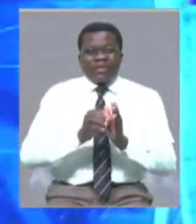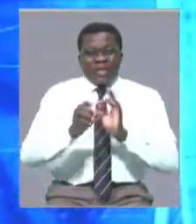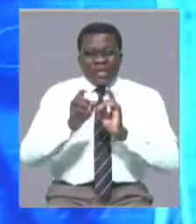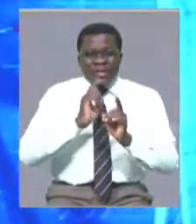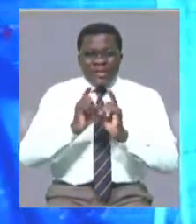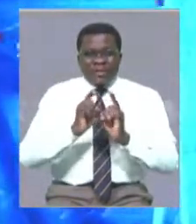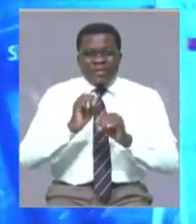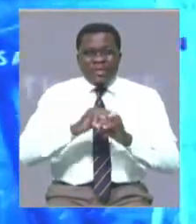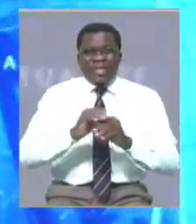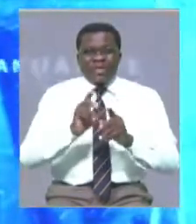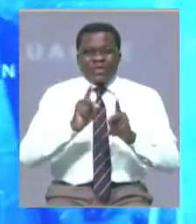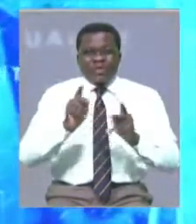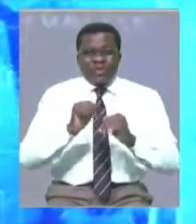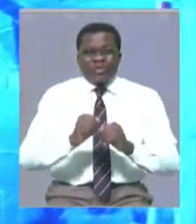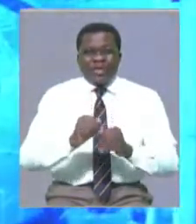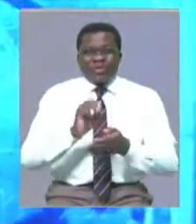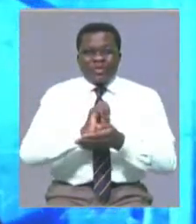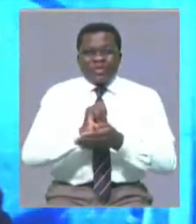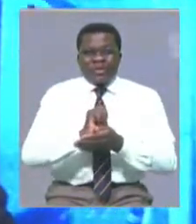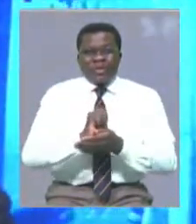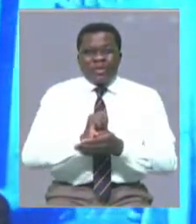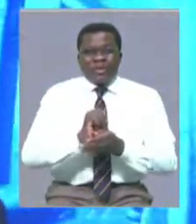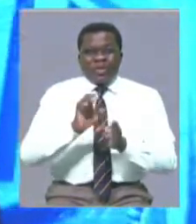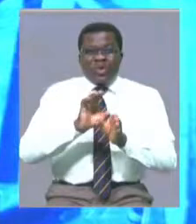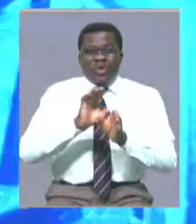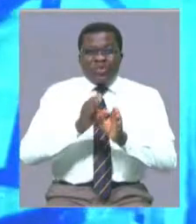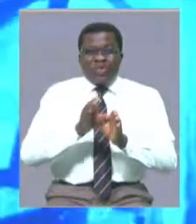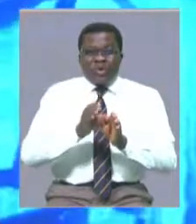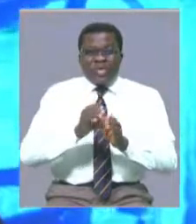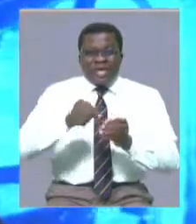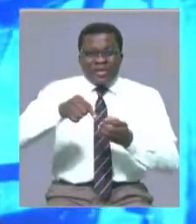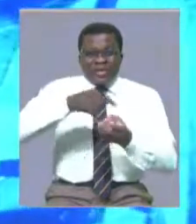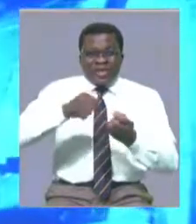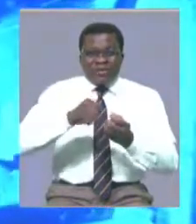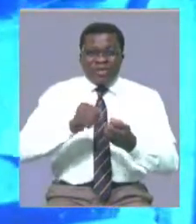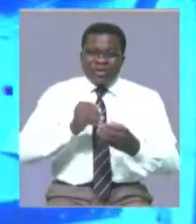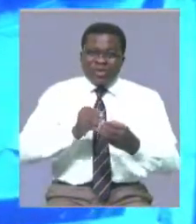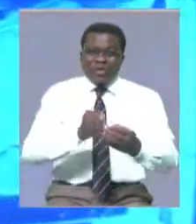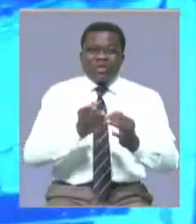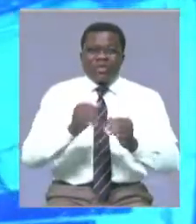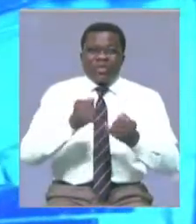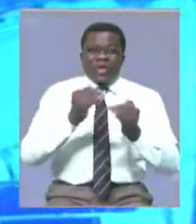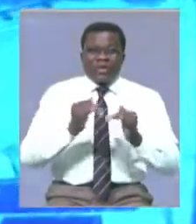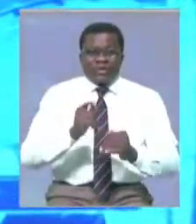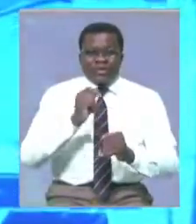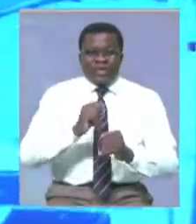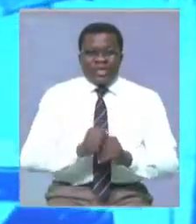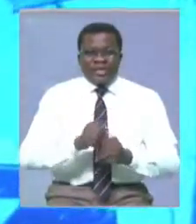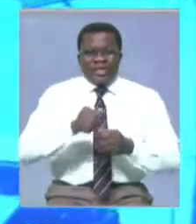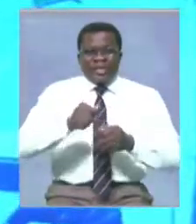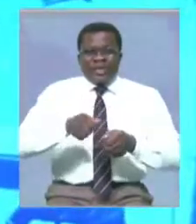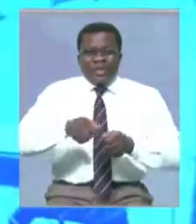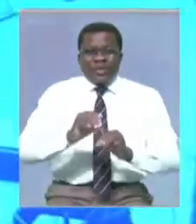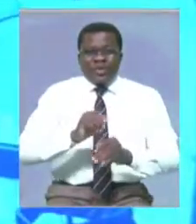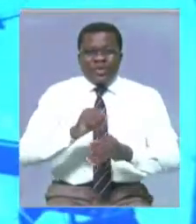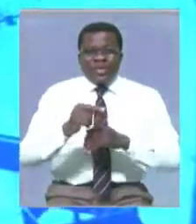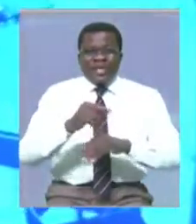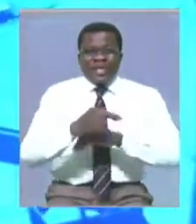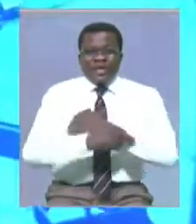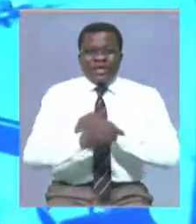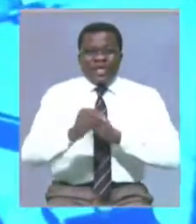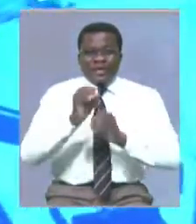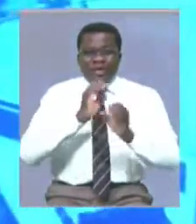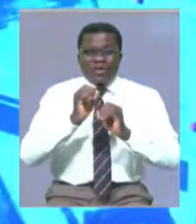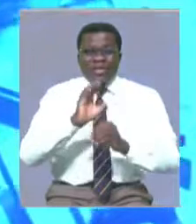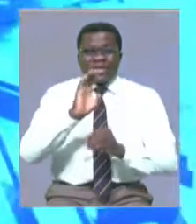s'expliquait sur le plateau de l'émission Portail de l'environnement conduit par William Tchoki. L'autorité régionale de la concurrence